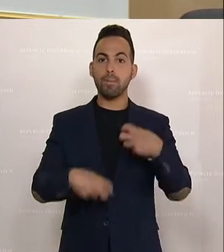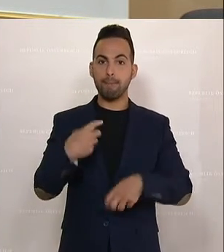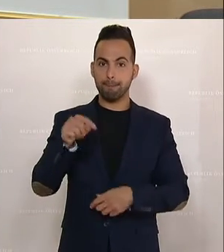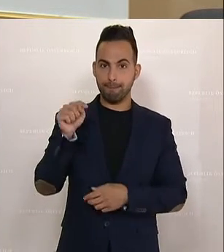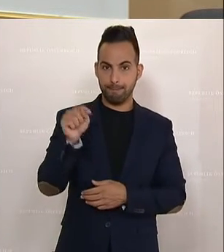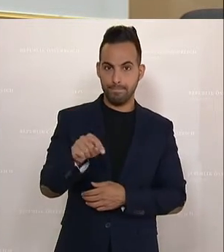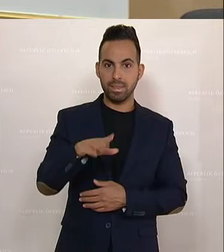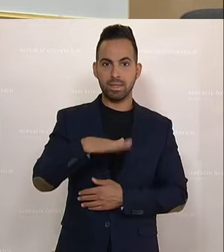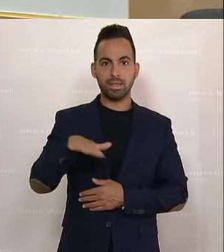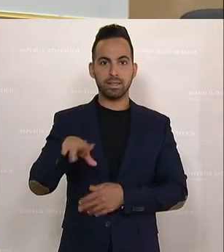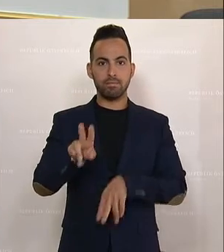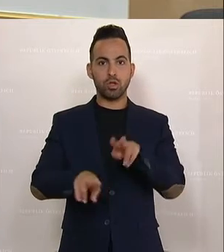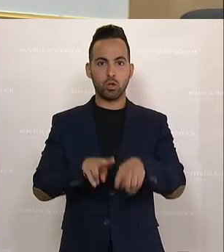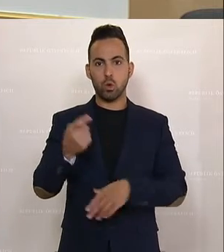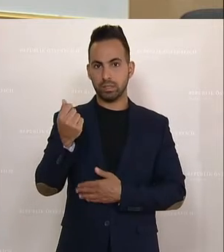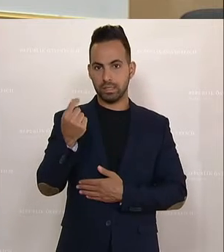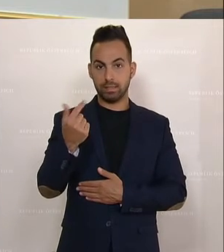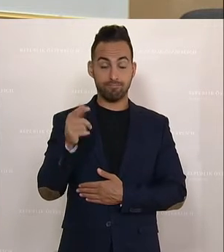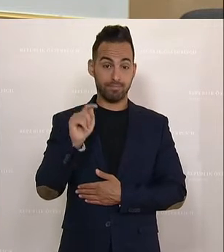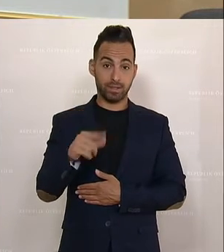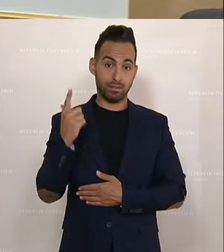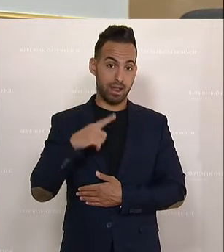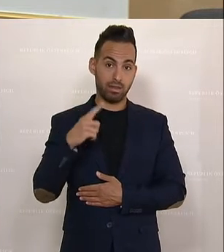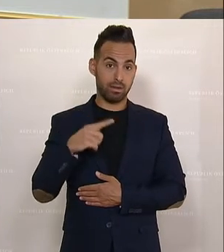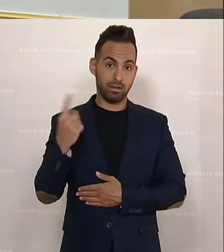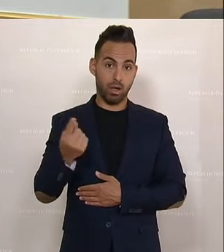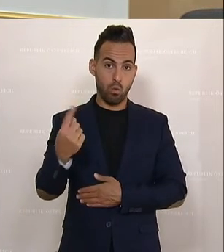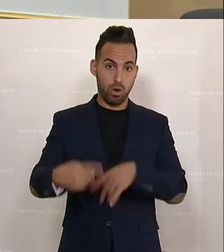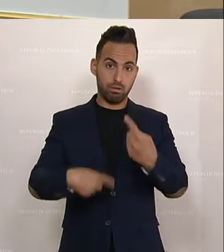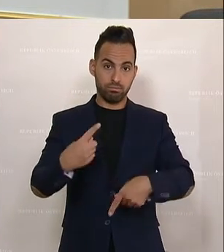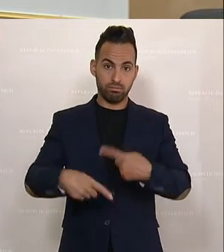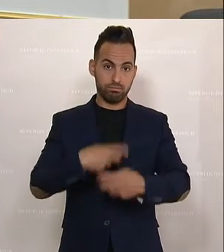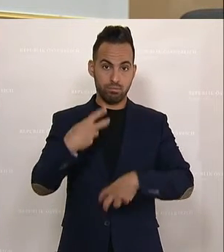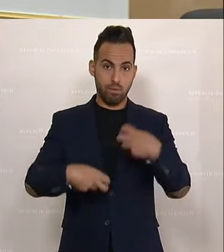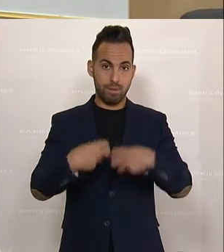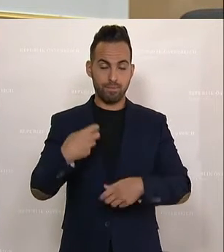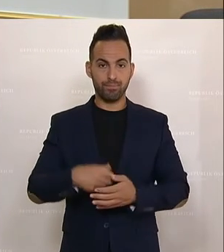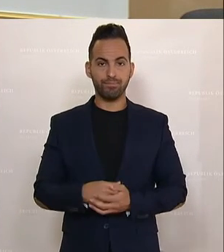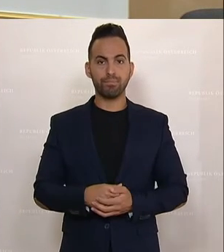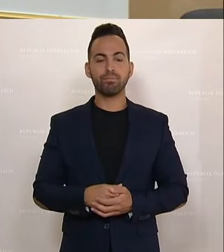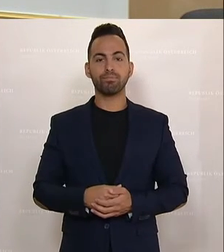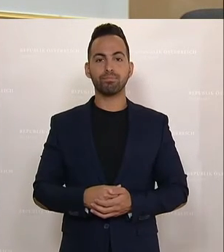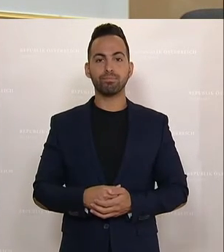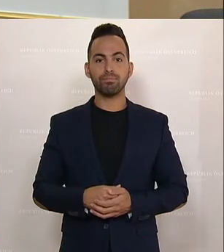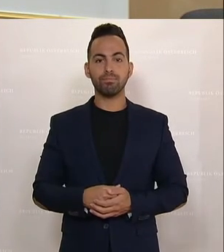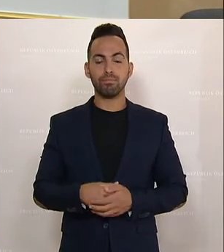mit dem Kinderbetreuungsgeld leider ein dauerndes. Wir haben, um es kurz zu